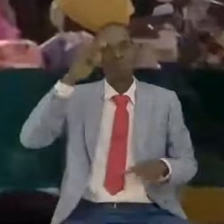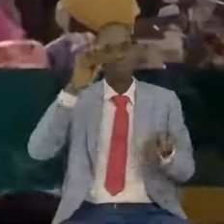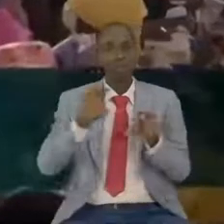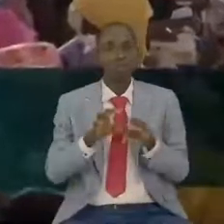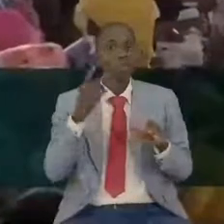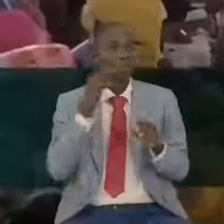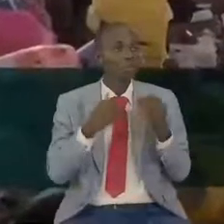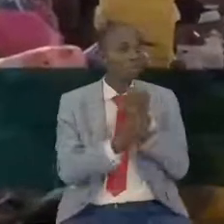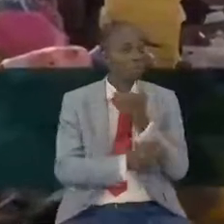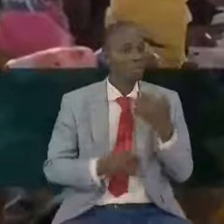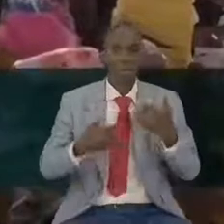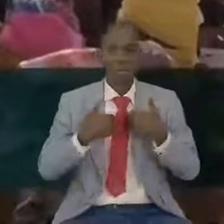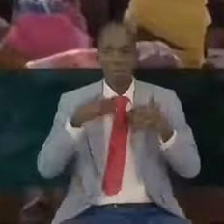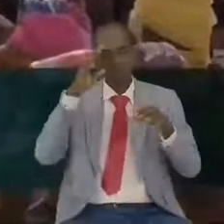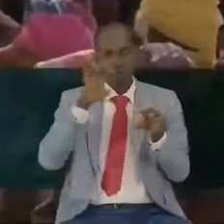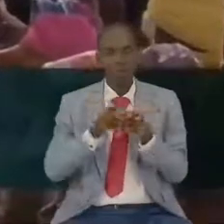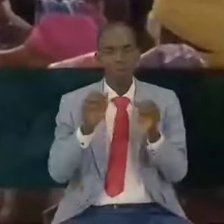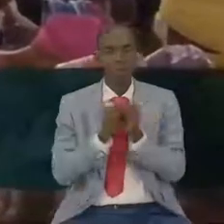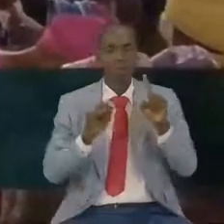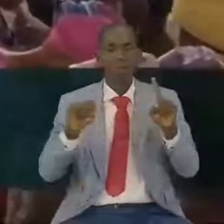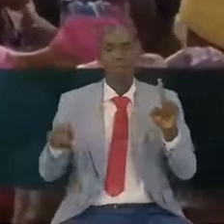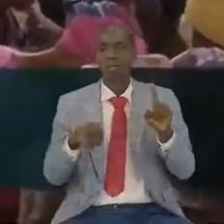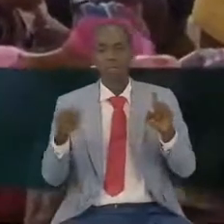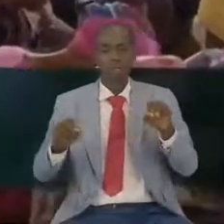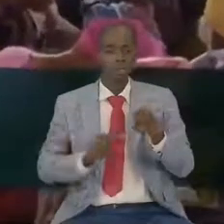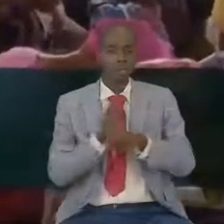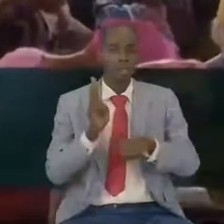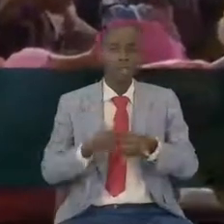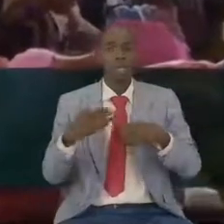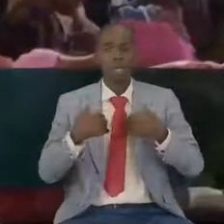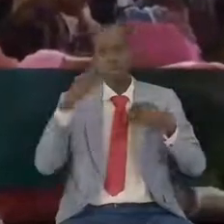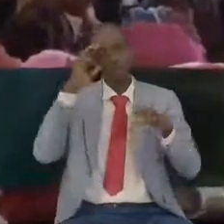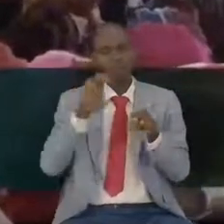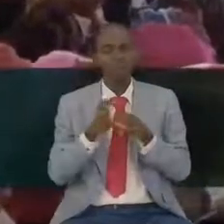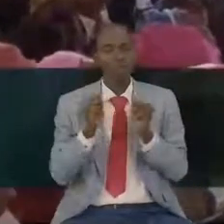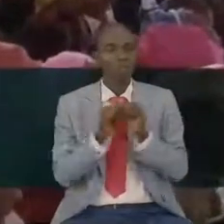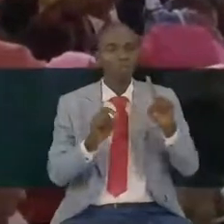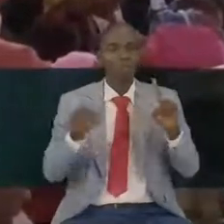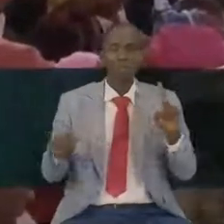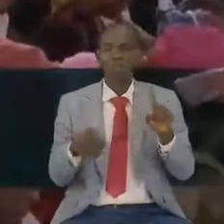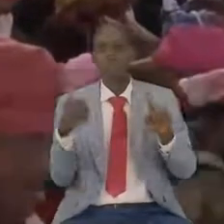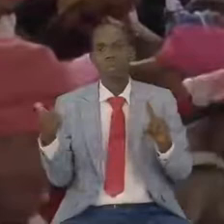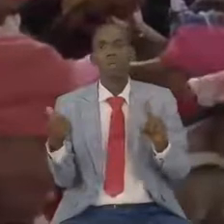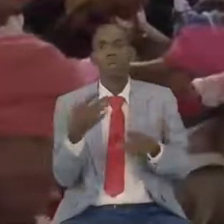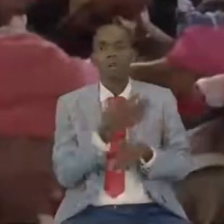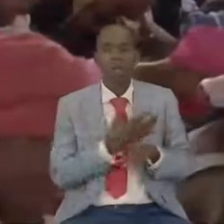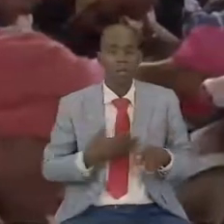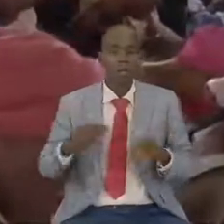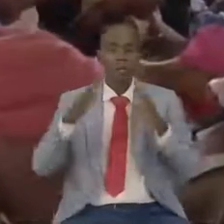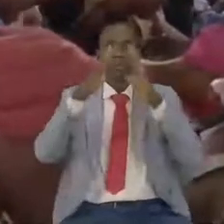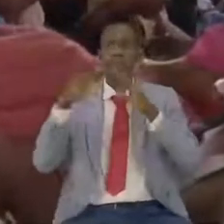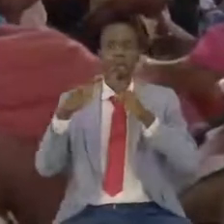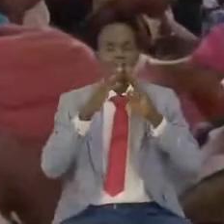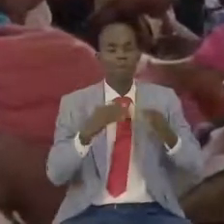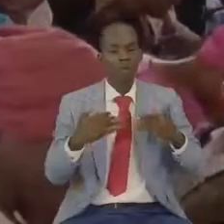font alliance l'un avec l'autre. Les nations font l'alliance entre elles. Et des communautés également font